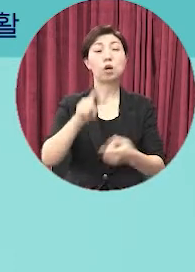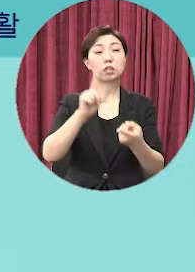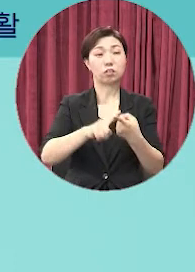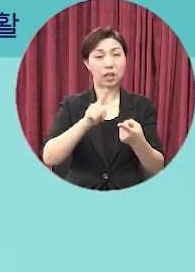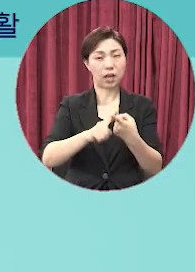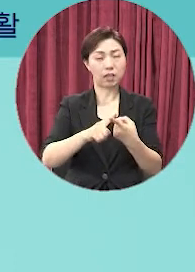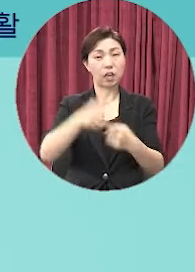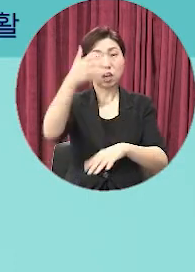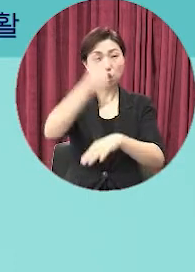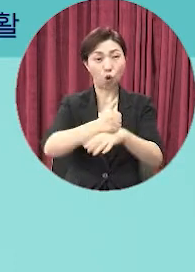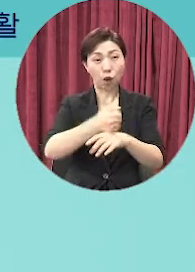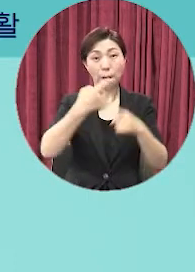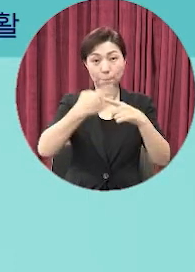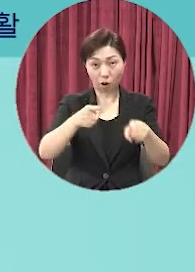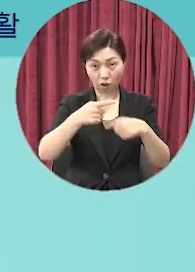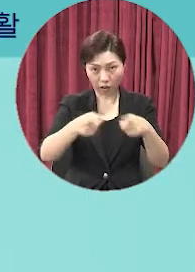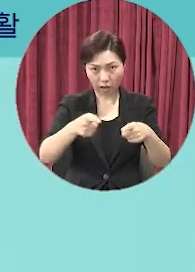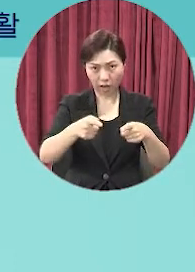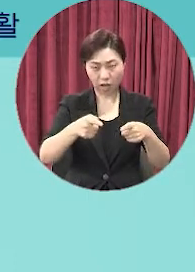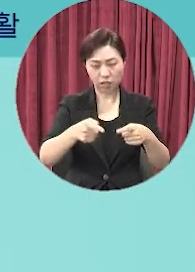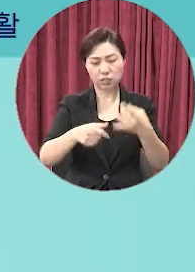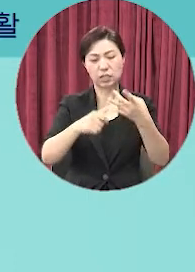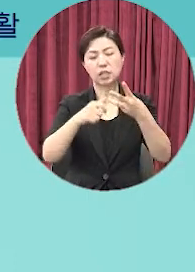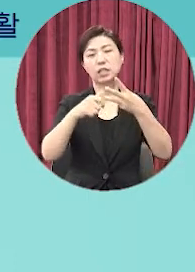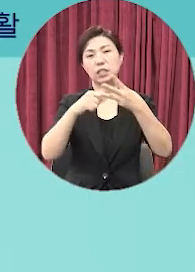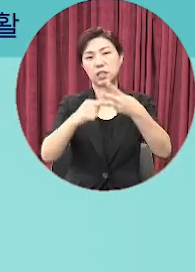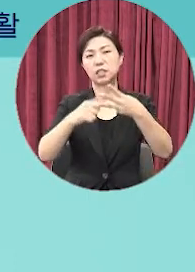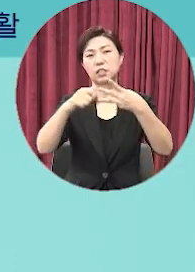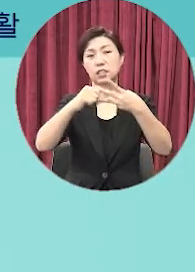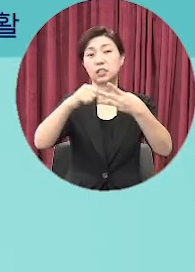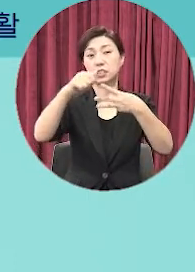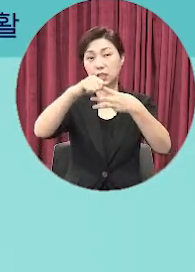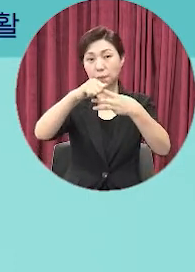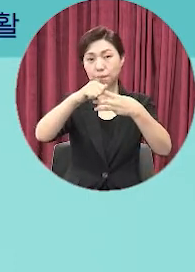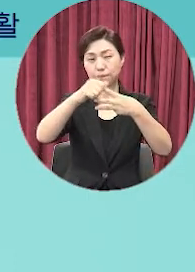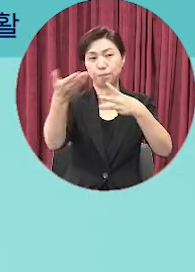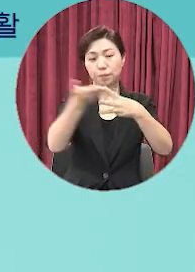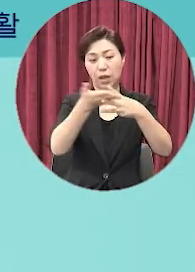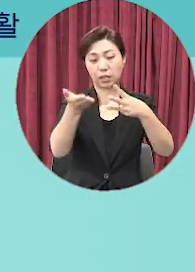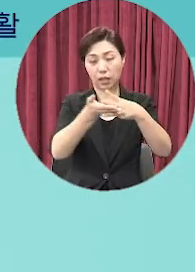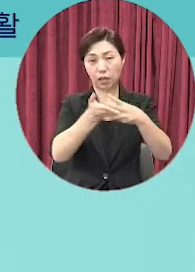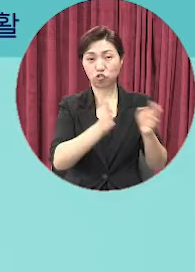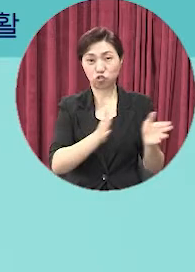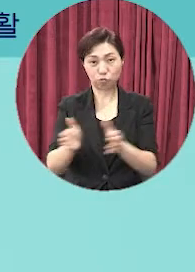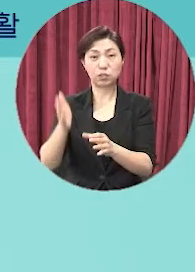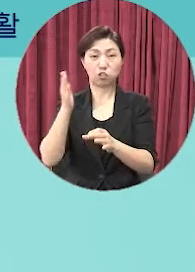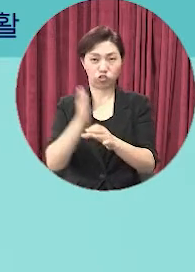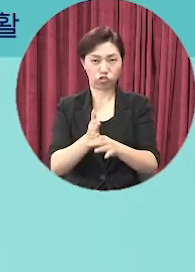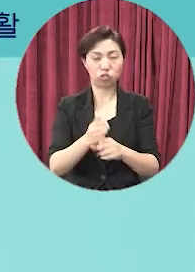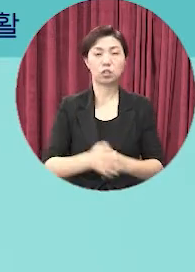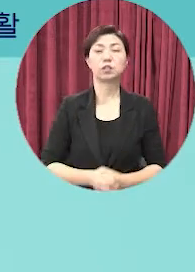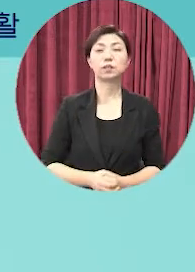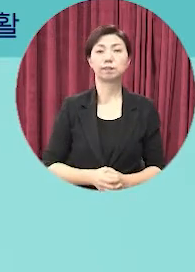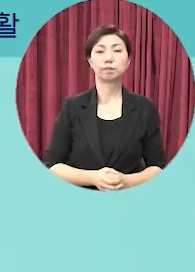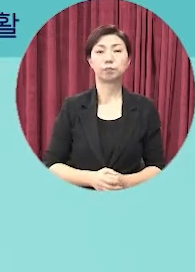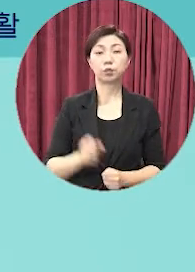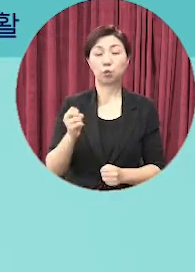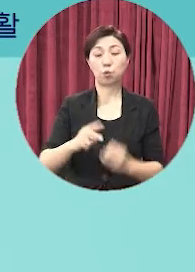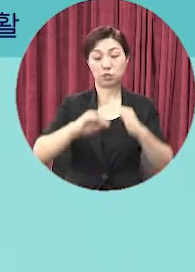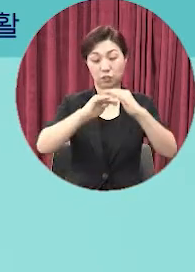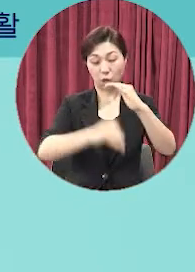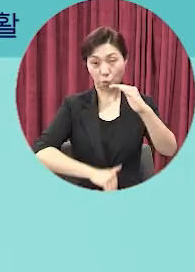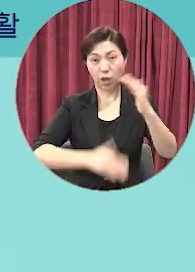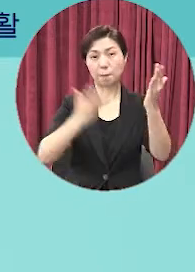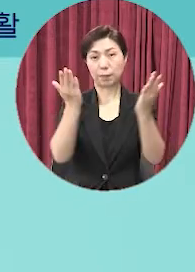스텝 단계로 진행하는 것을 계획을 진행을 했고 또 그 내용에 따라서